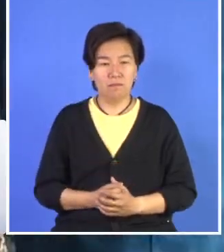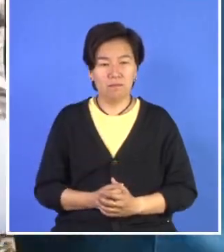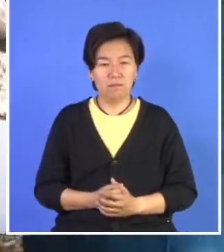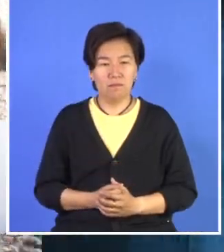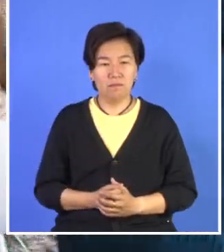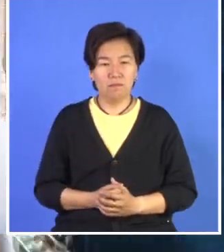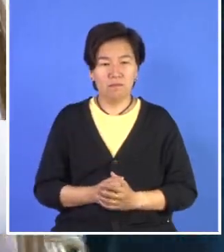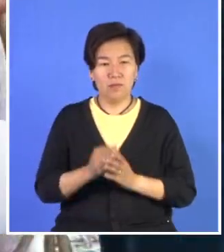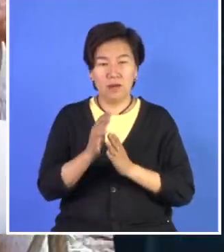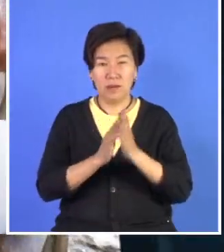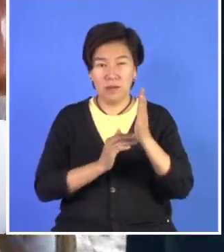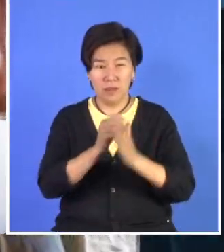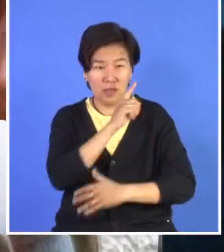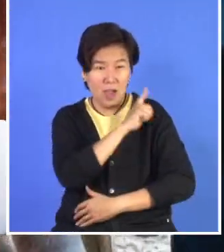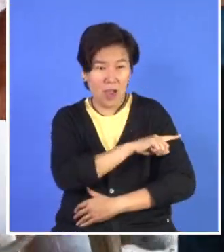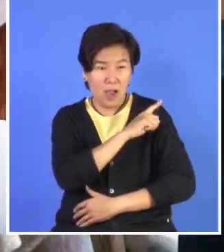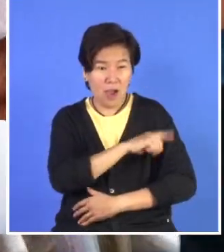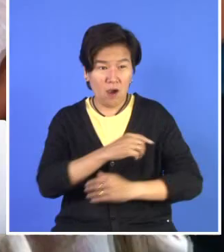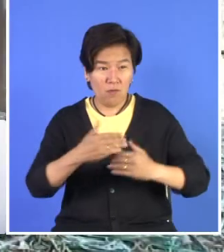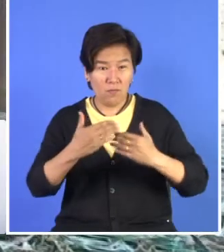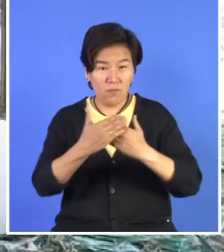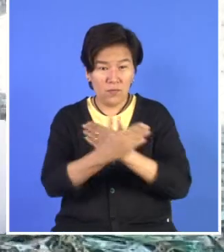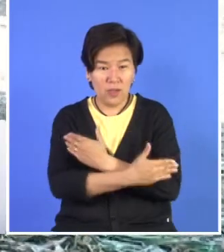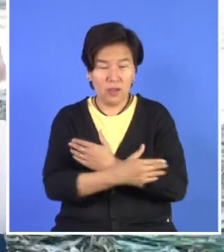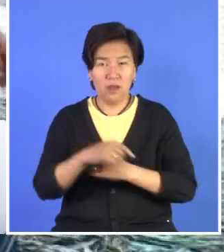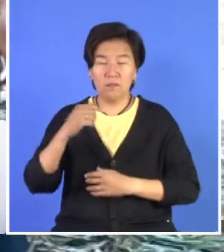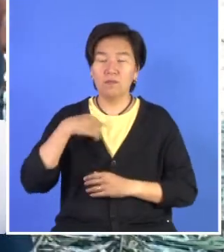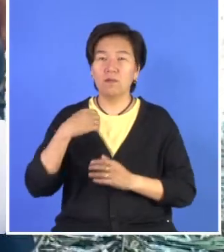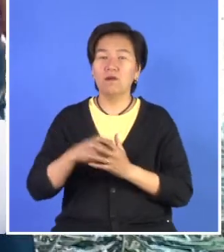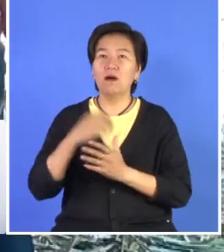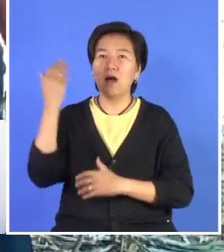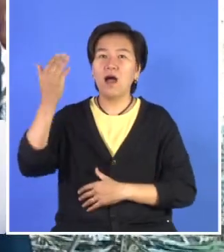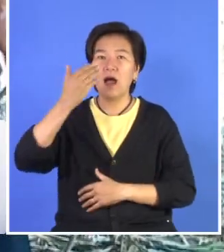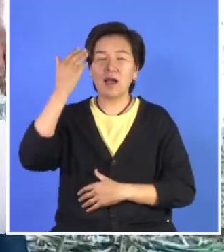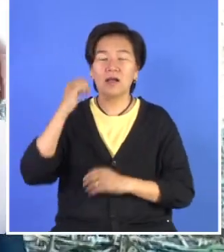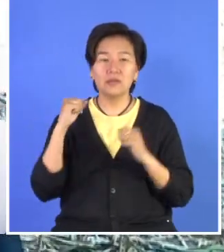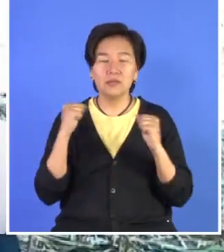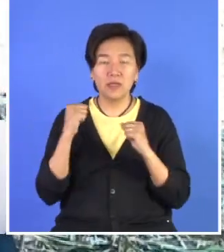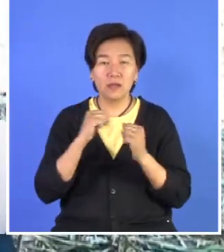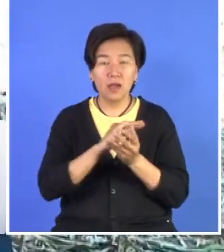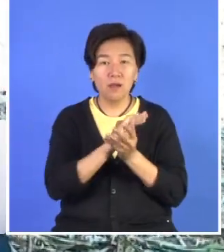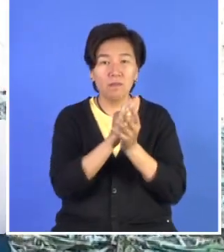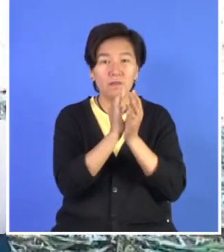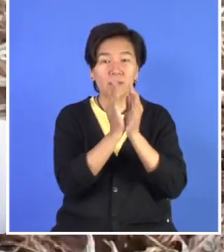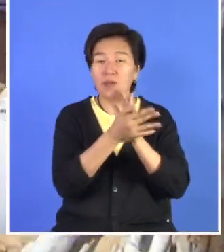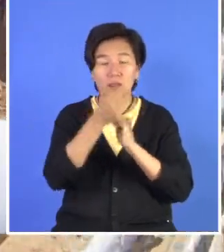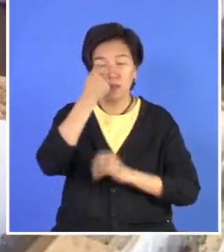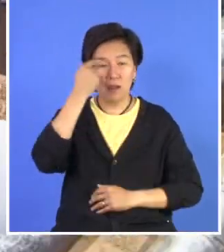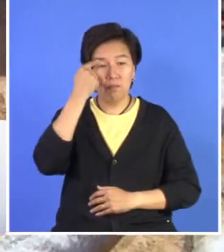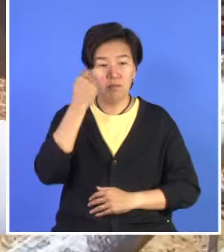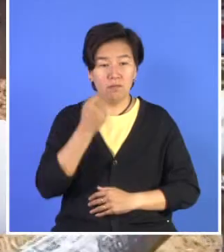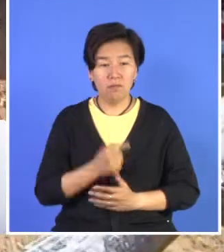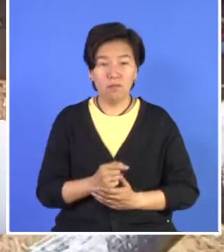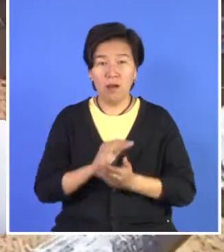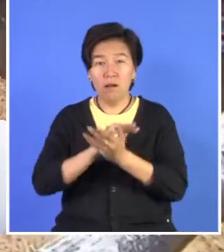มันก็เป็นสีเผือกเผือกอย่างนี้แล้วเดี๋ยวพออากาศเย็นลงมันก็จะกลายเป็นสีดำ เอ้าเหรอ เหมือนเดิมตอนแรกก็คิดเหมือนพี่แป๊ะ